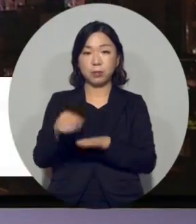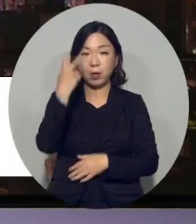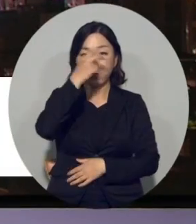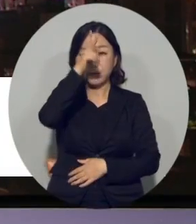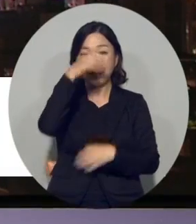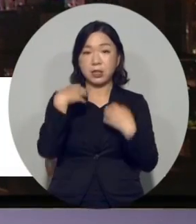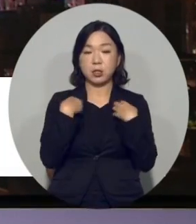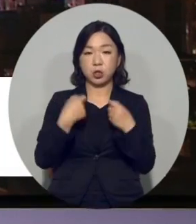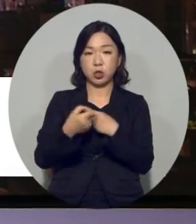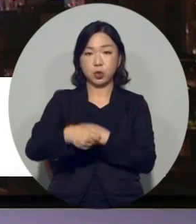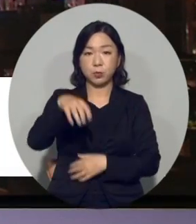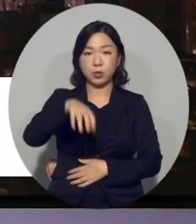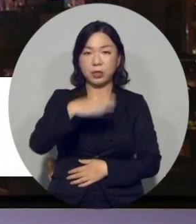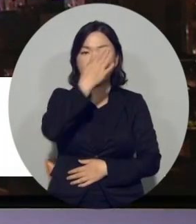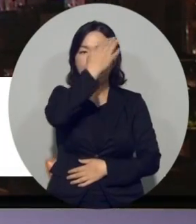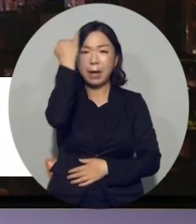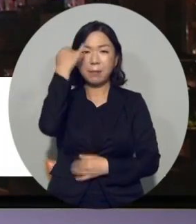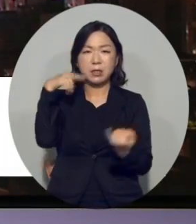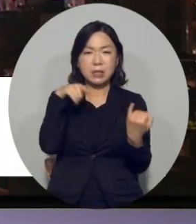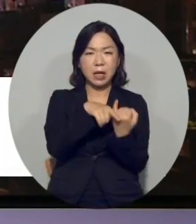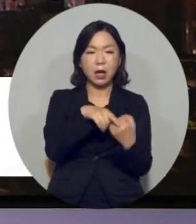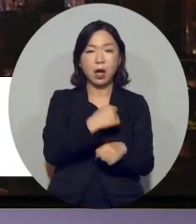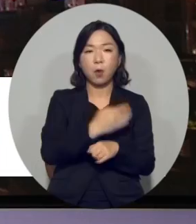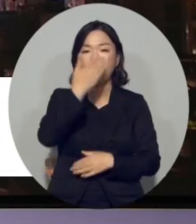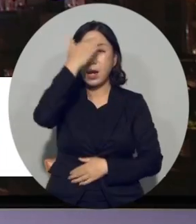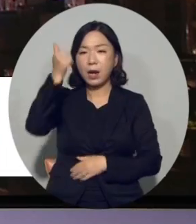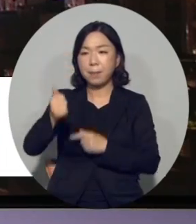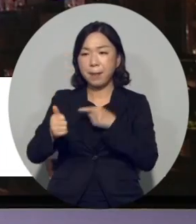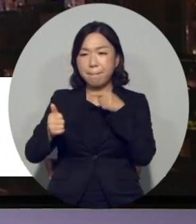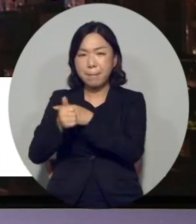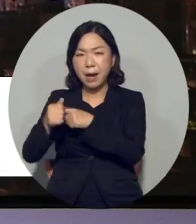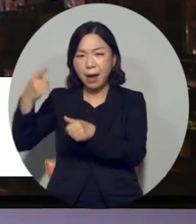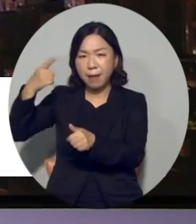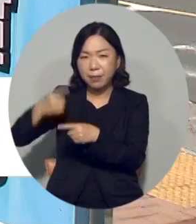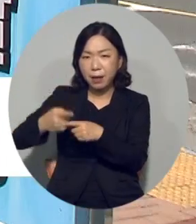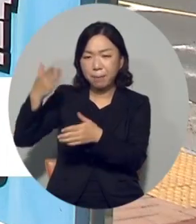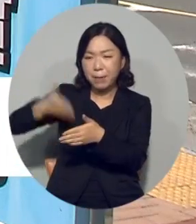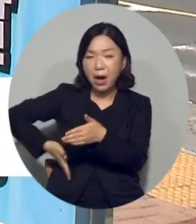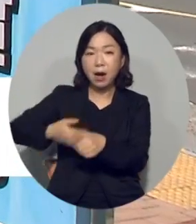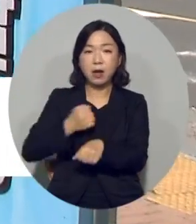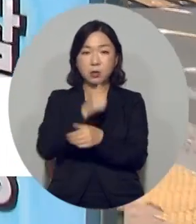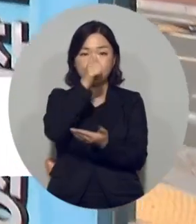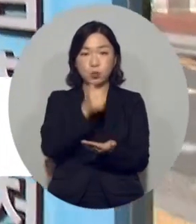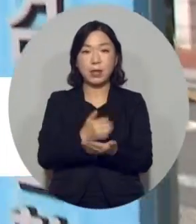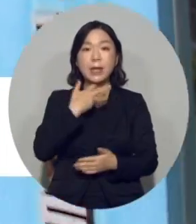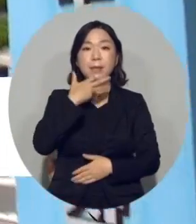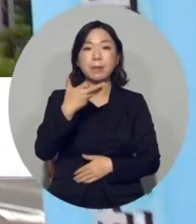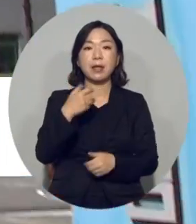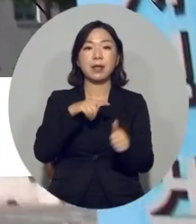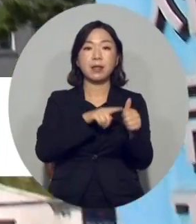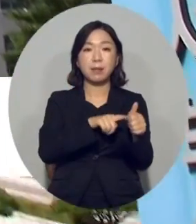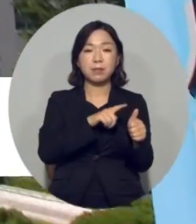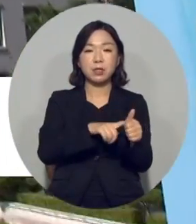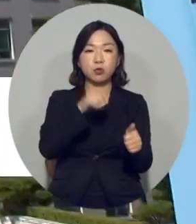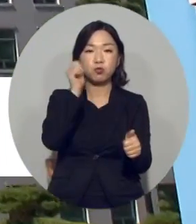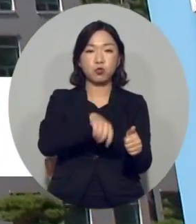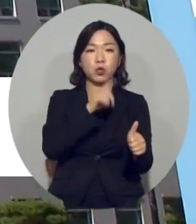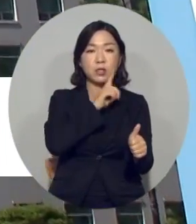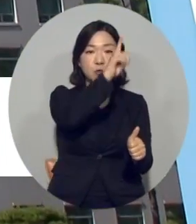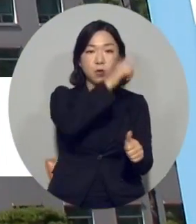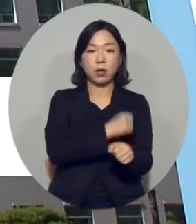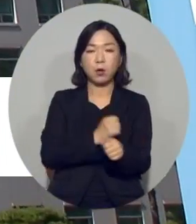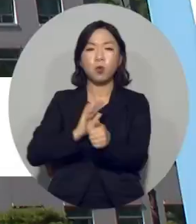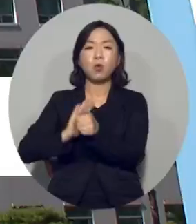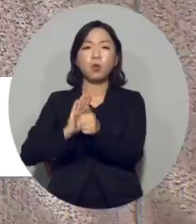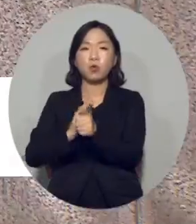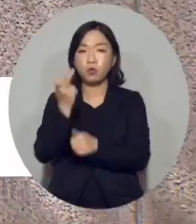대구지방검찰청 서부지청은 할머니를 살해하고 할아버지를 살해하려다 미수에 그친 혐의로 18살 A군을 구속 기소하고 이를